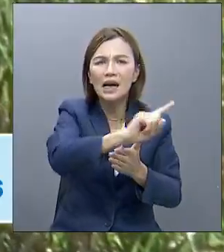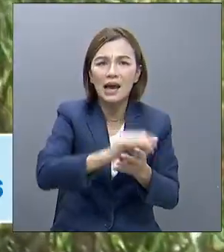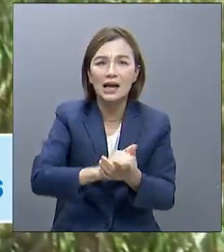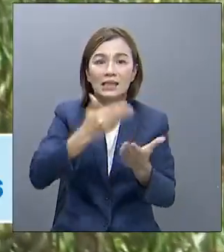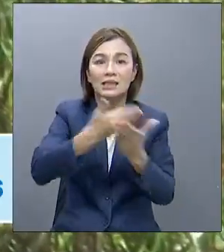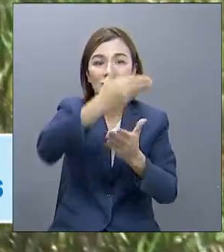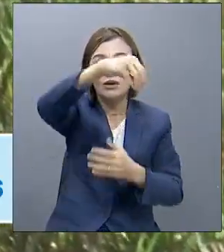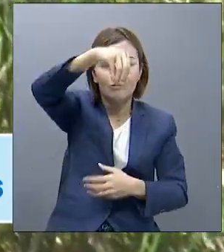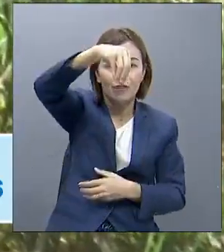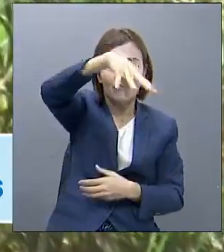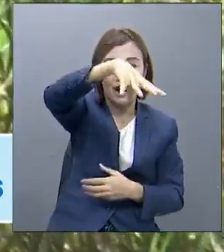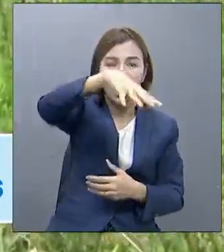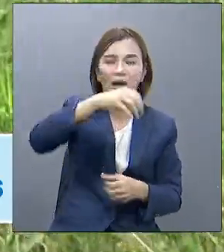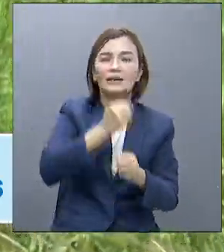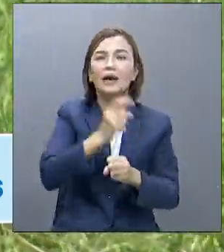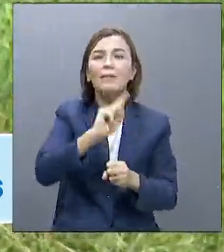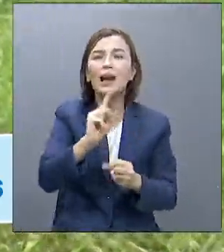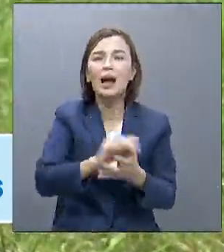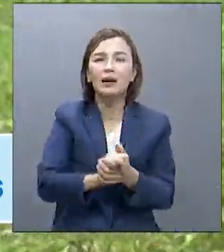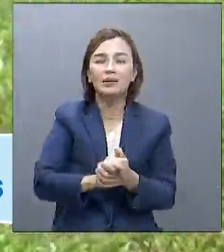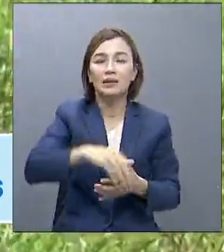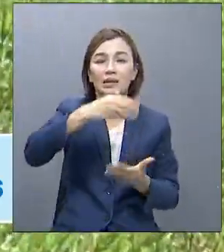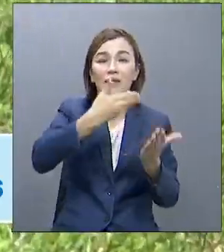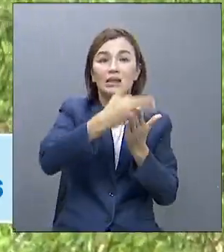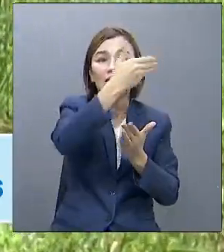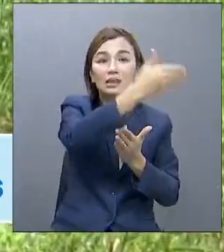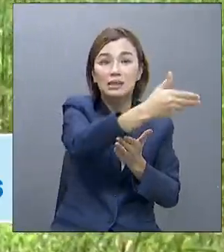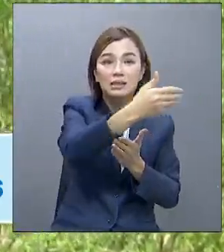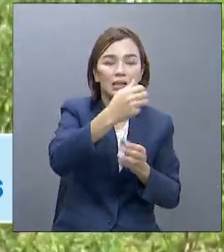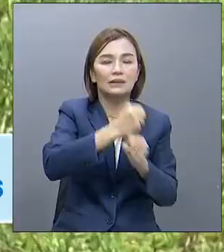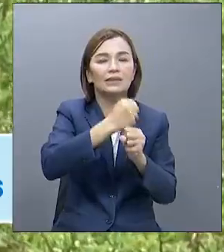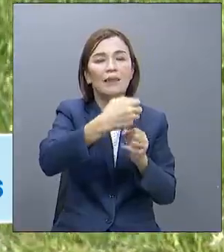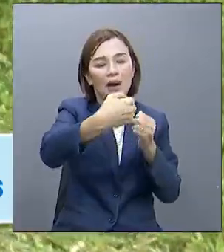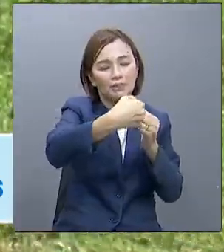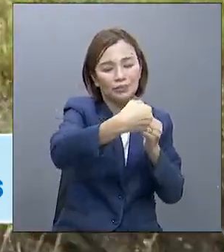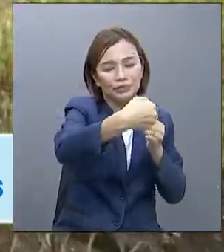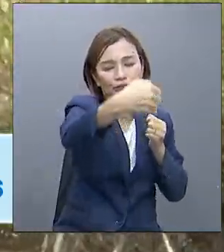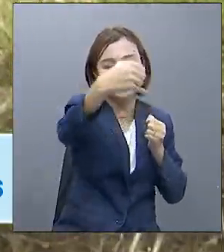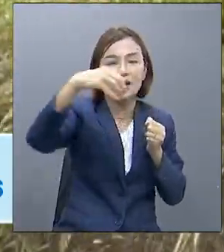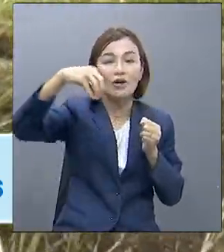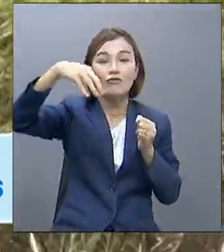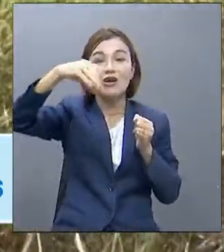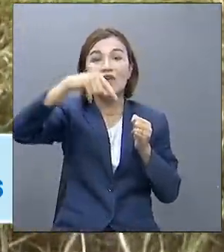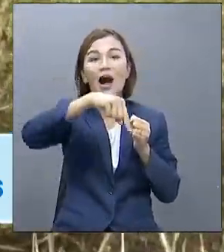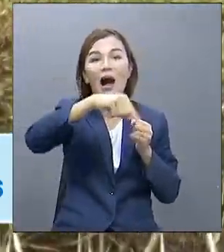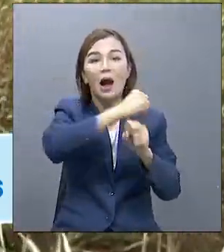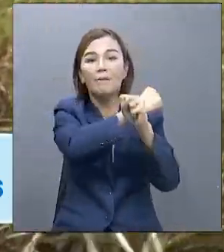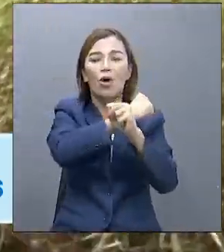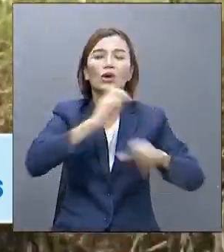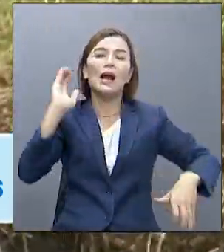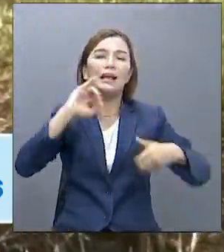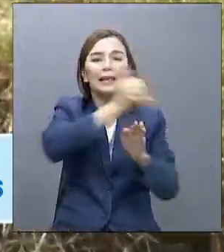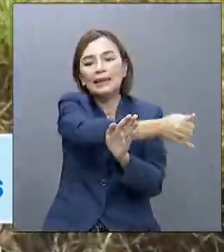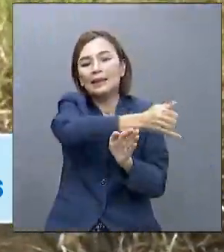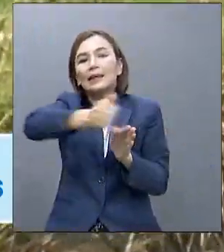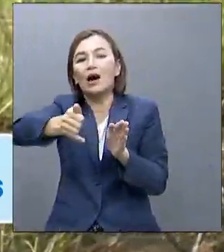ลงไฟฟ้าเอามาทำอะไรคะไม่ได้เอามาทำกับข้าวนะคะเอามาทำลั้วลวดไฟฟ้ารอบแปลงนาเพื่อป้องกันฝูงลิงเข้า